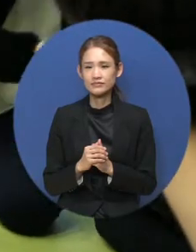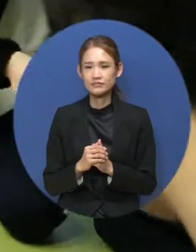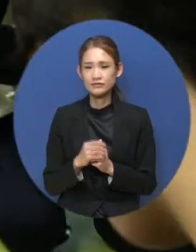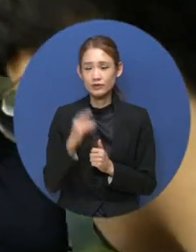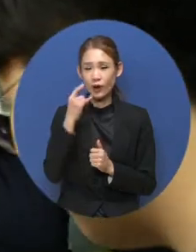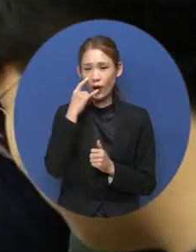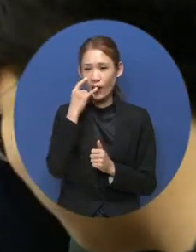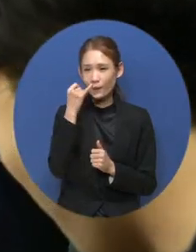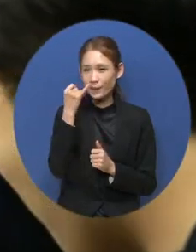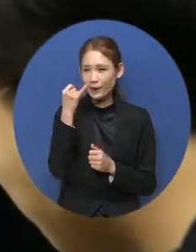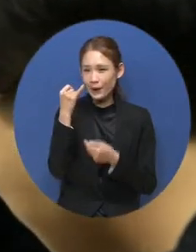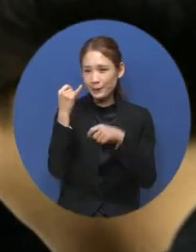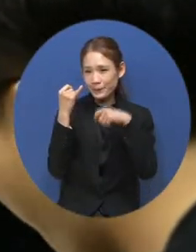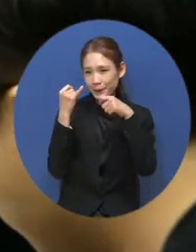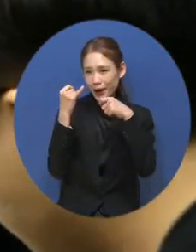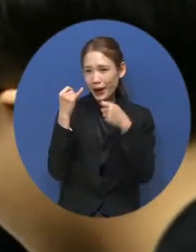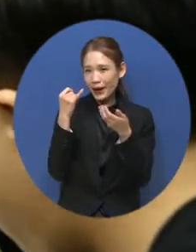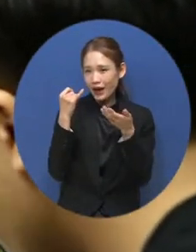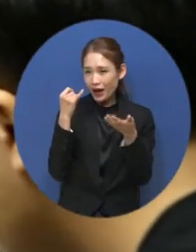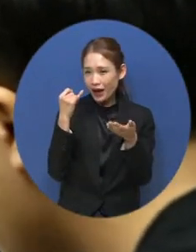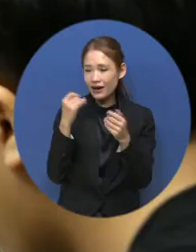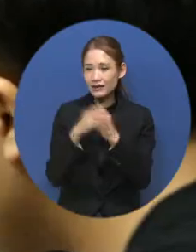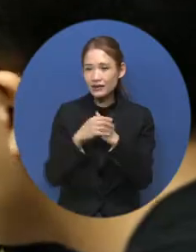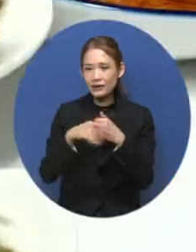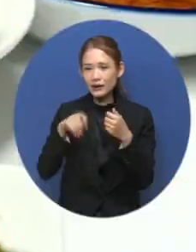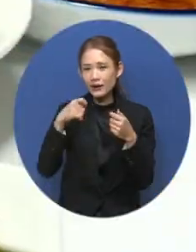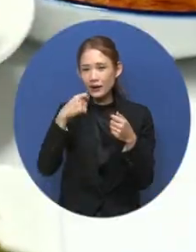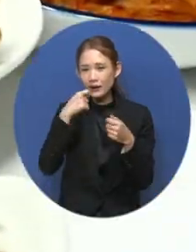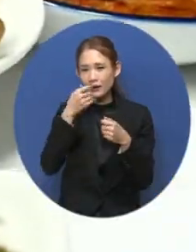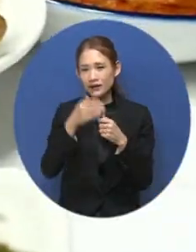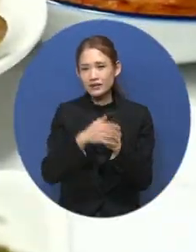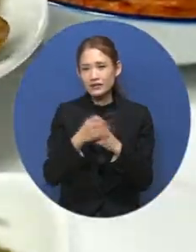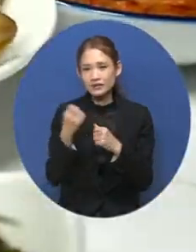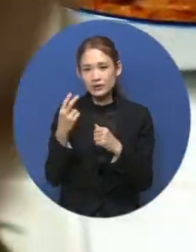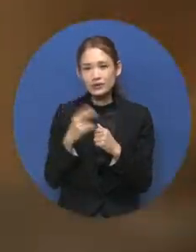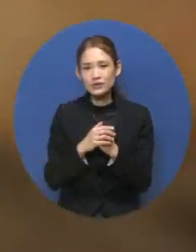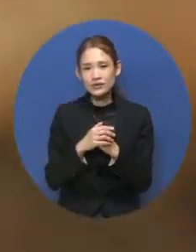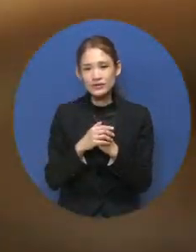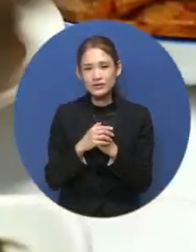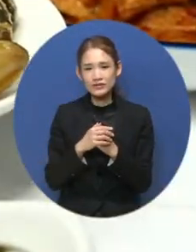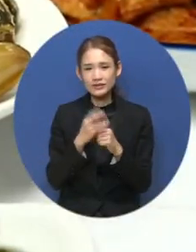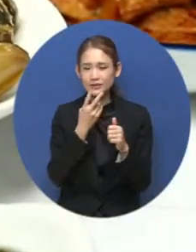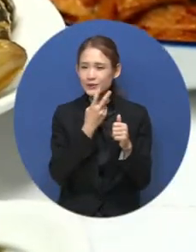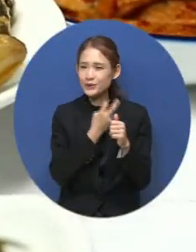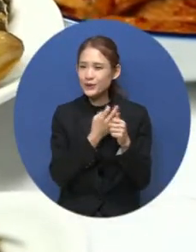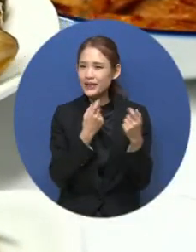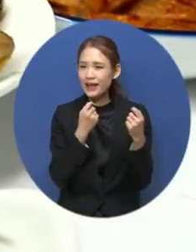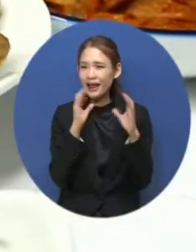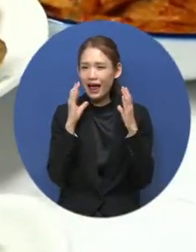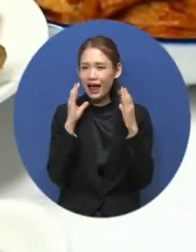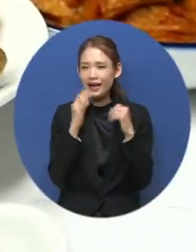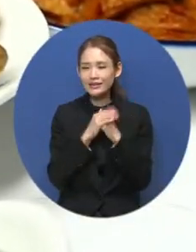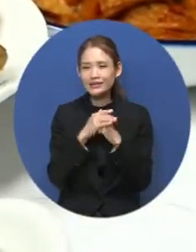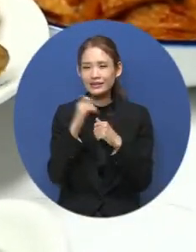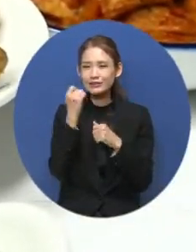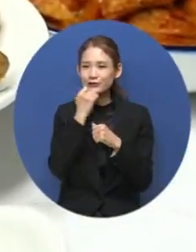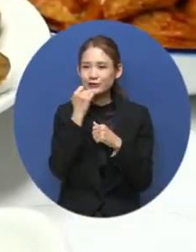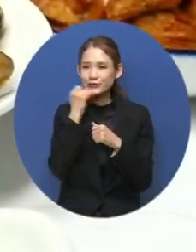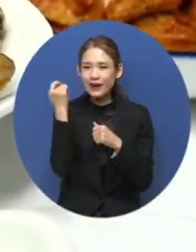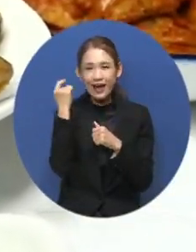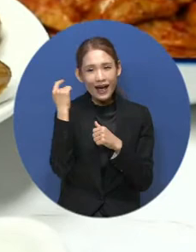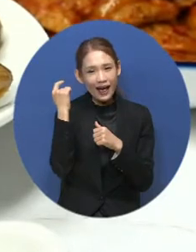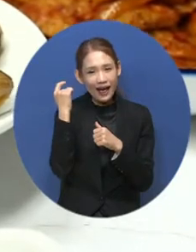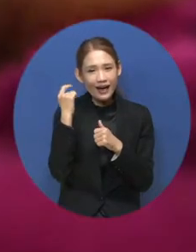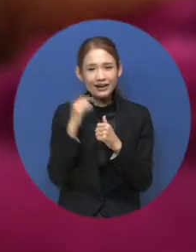어머님이 한 술 떠주는 밥 한 숟가락, 그리고 토끼 같은 아이들의 웃음소리는